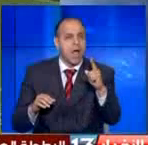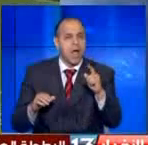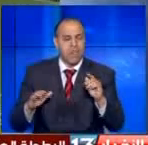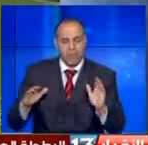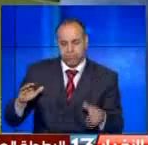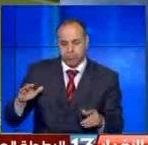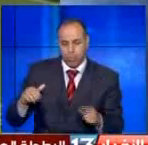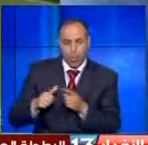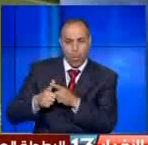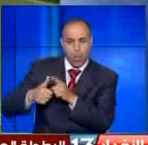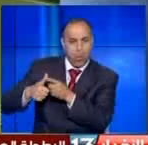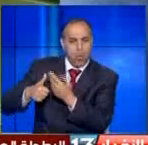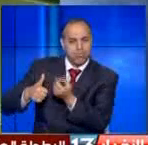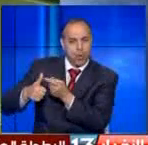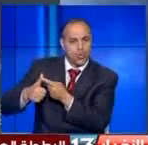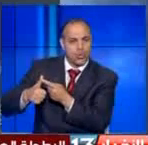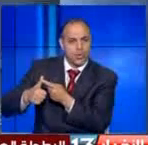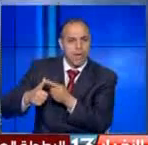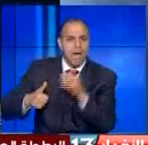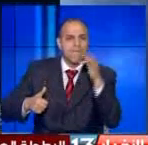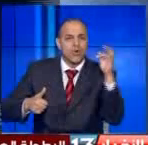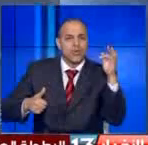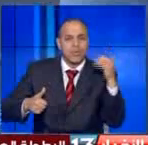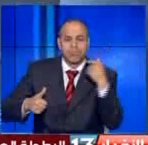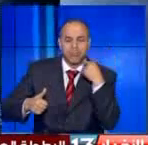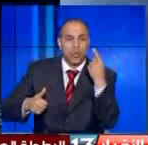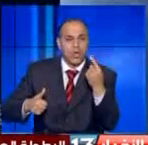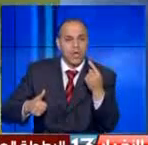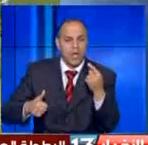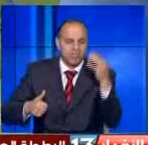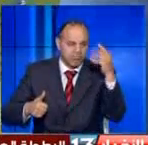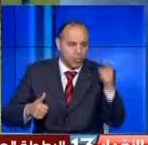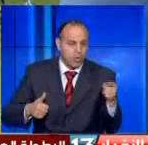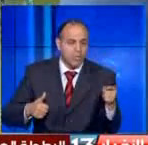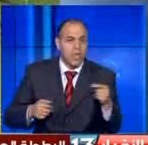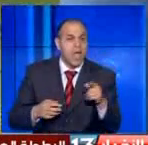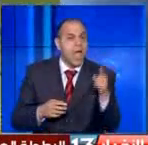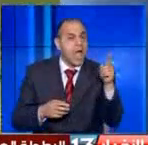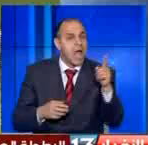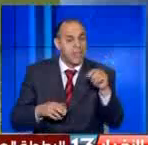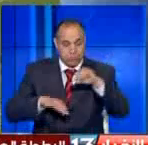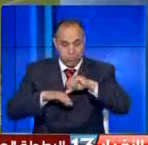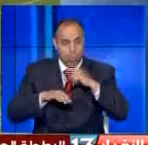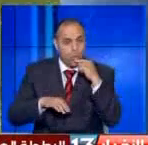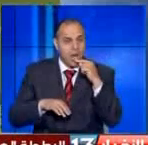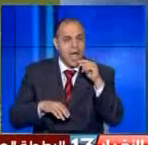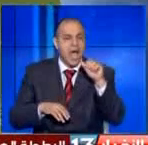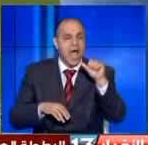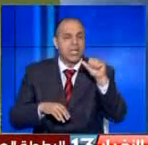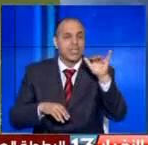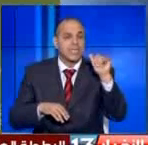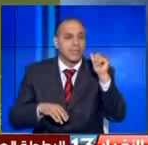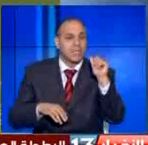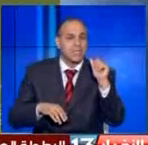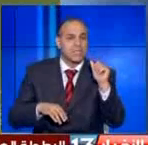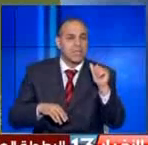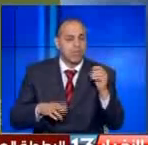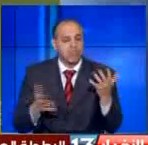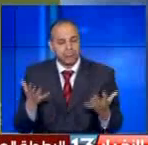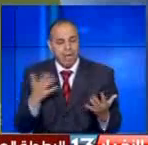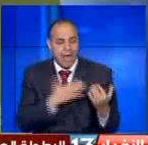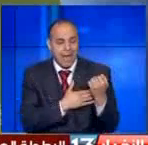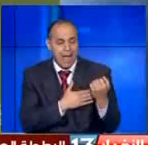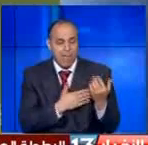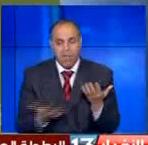كوكبة الصدارة، ففاينورد روتردام بات متذبذب نتائج في ظل التحاق نادي العاصمة أياكس أمستردام بركب المتراهنين على